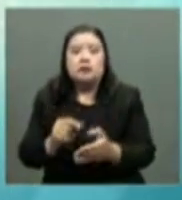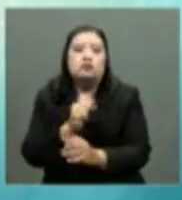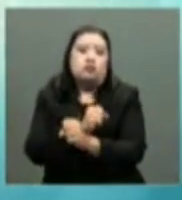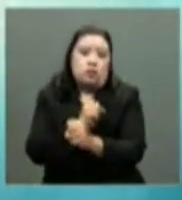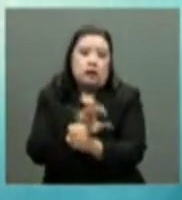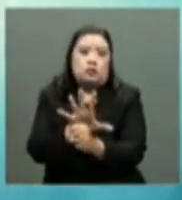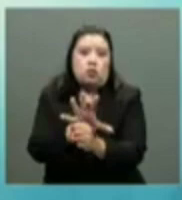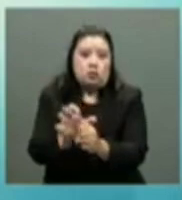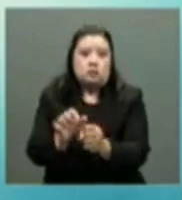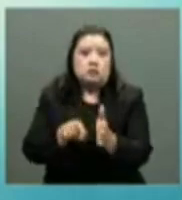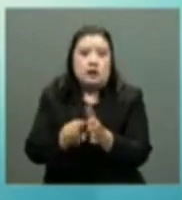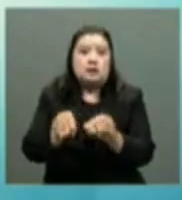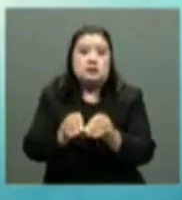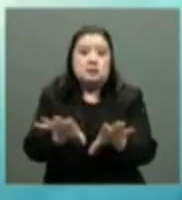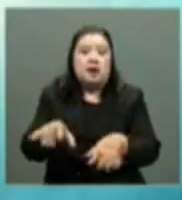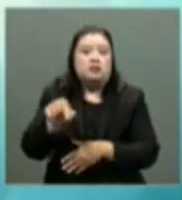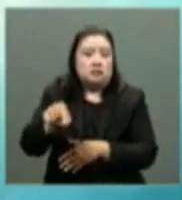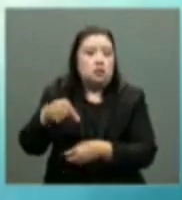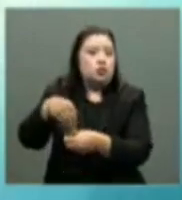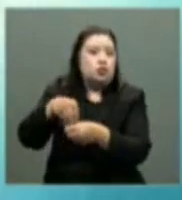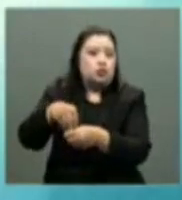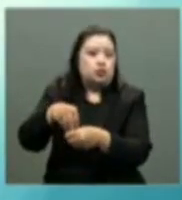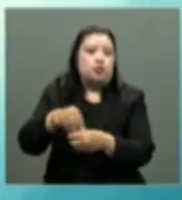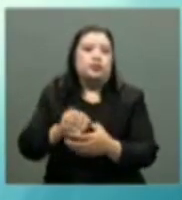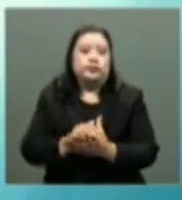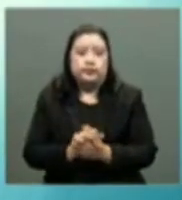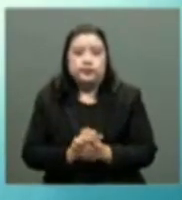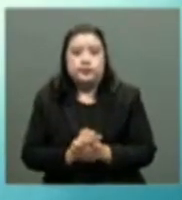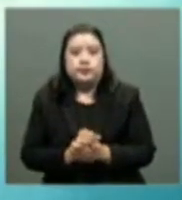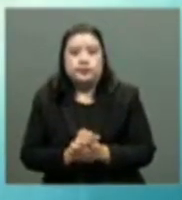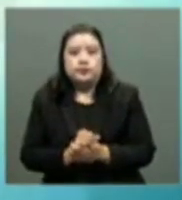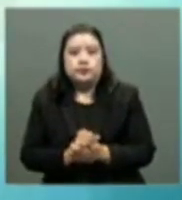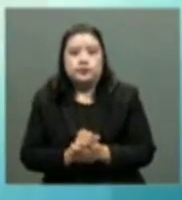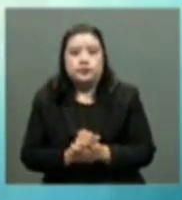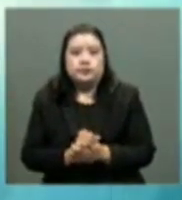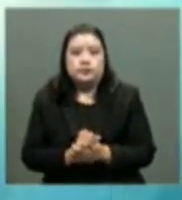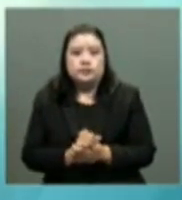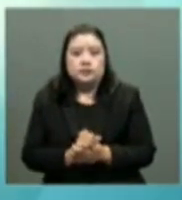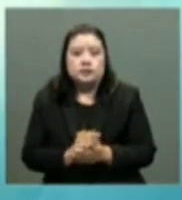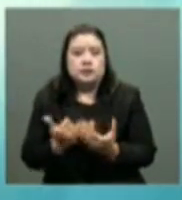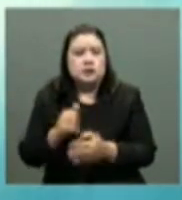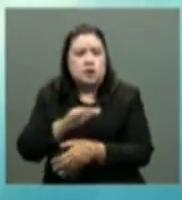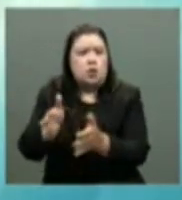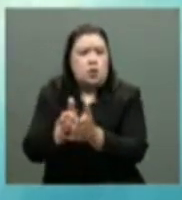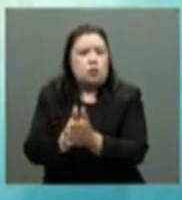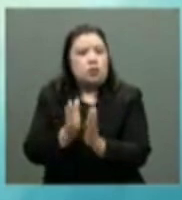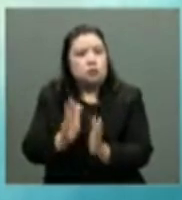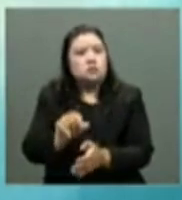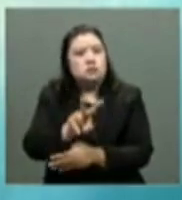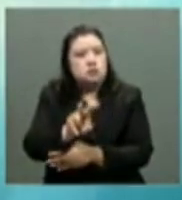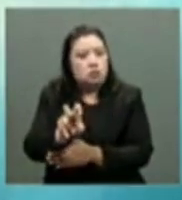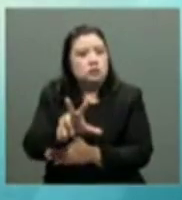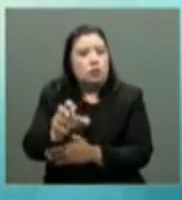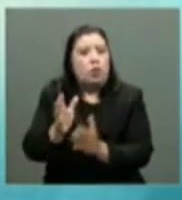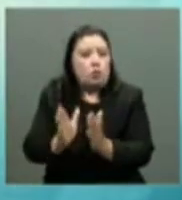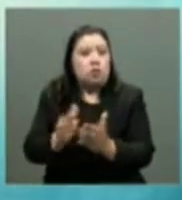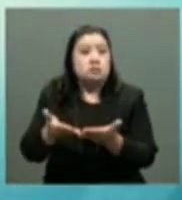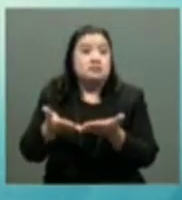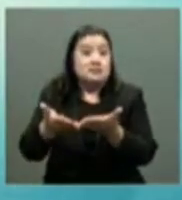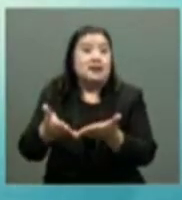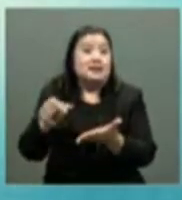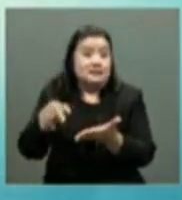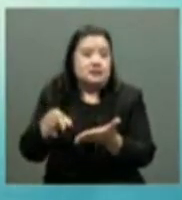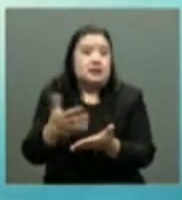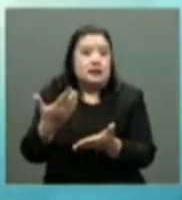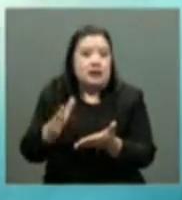ไวรัสโคโรนาสายพันธุ์ใหม่ตรงนี้นะครับซึ่งอันนี้ก็เขาบอกว่าจะพักได้ประมาณสัก200ถึง300คนใช้มาตรการเ